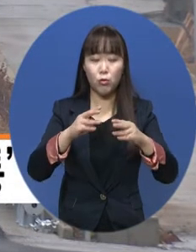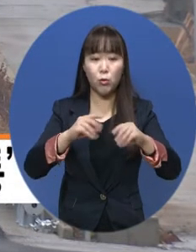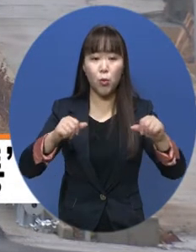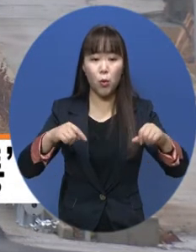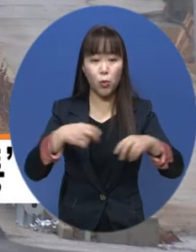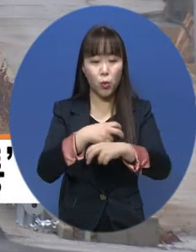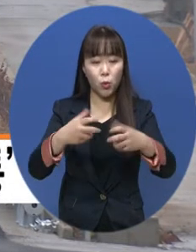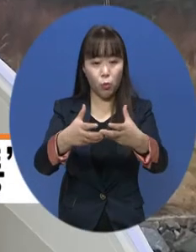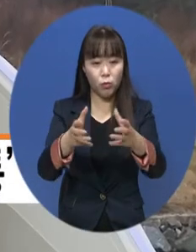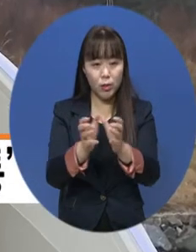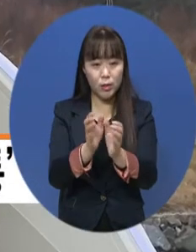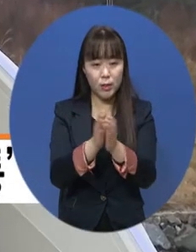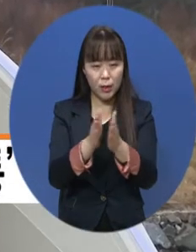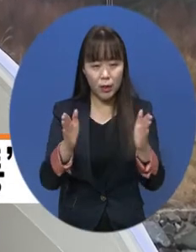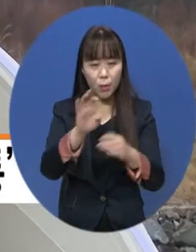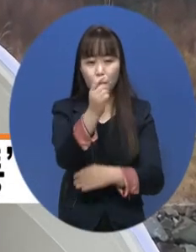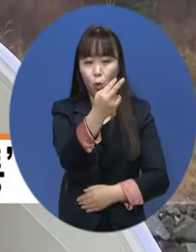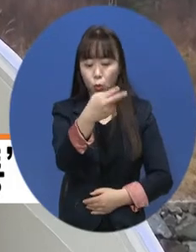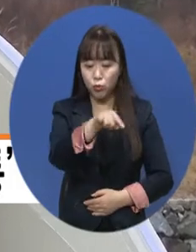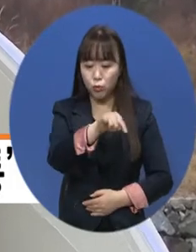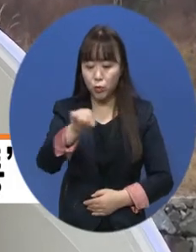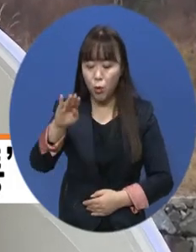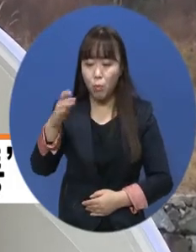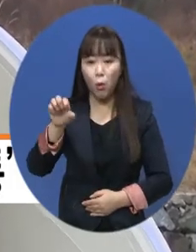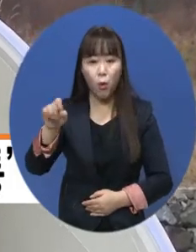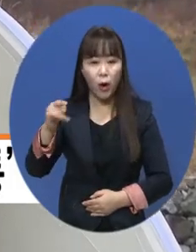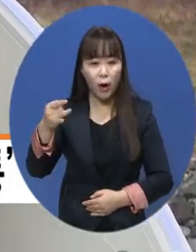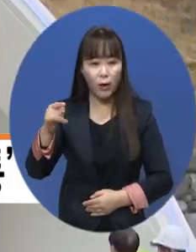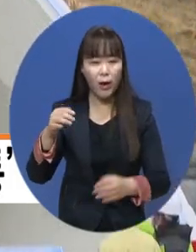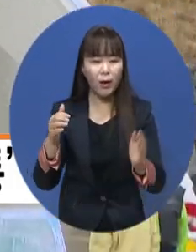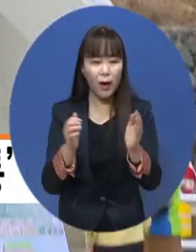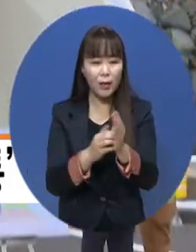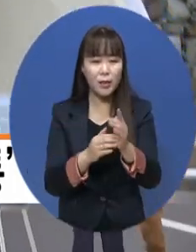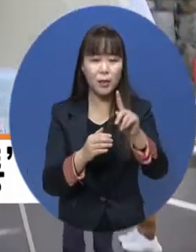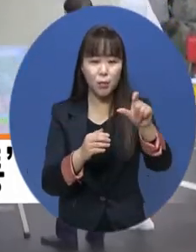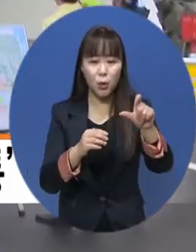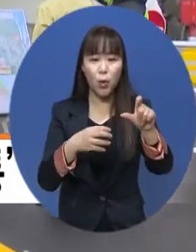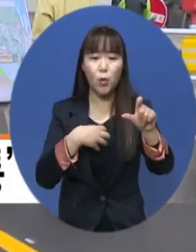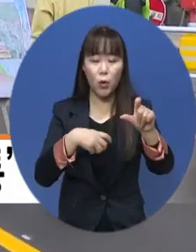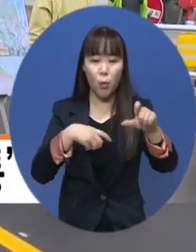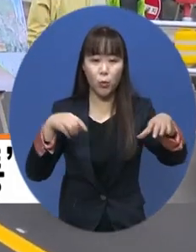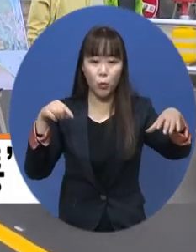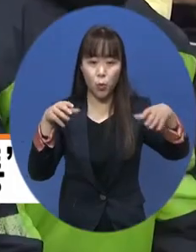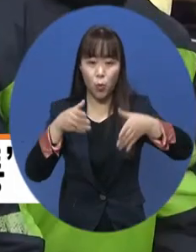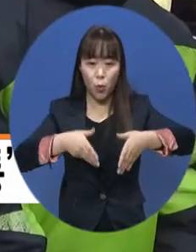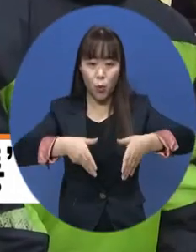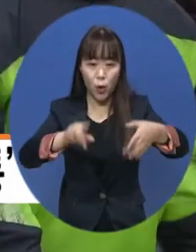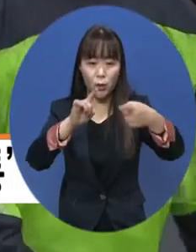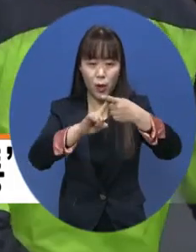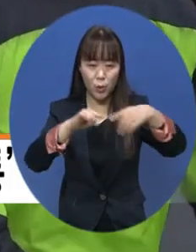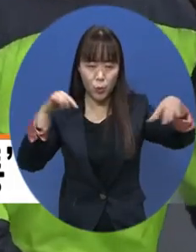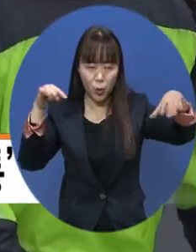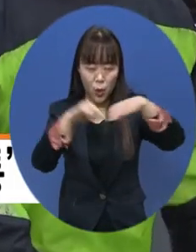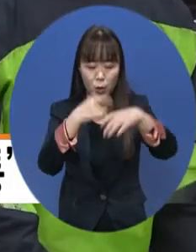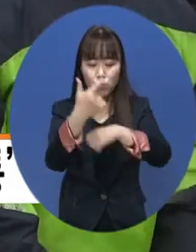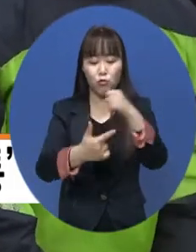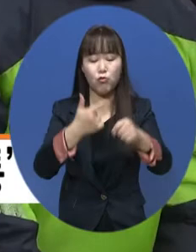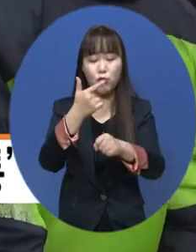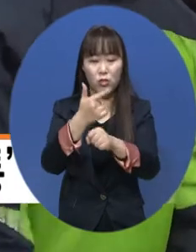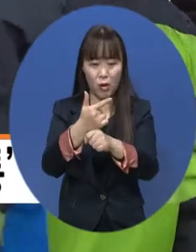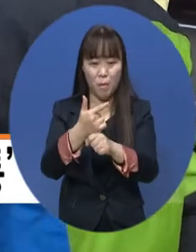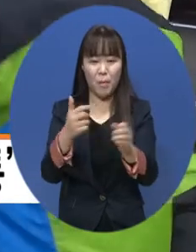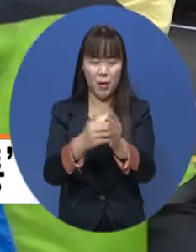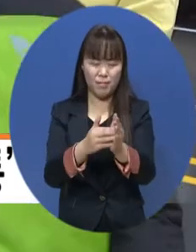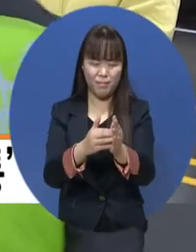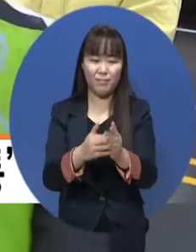시행한 포도에서 봉래 간 국도 15호선 위험도로 선형 개량 공사가 6년 만에 완공됐다고